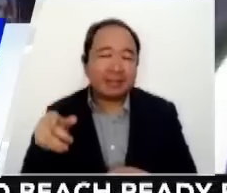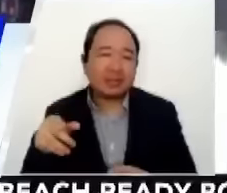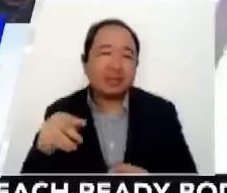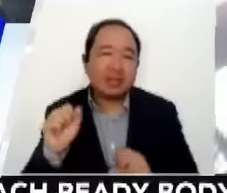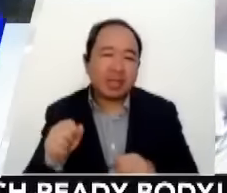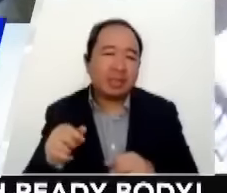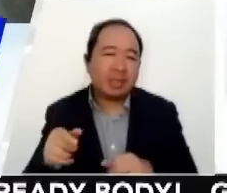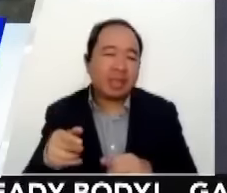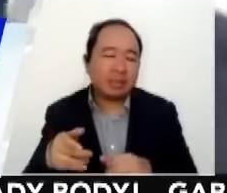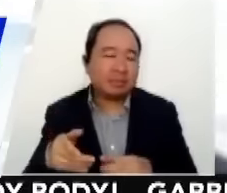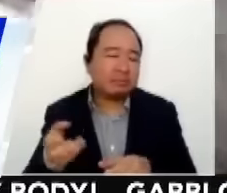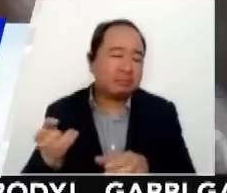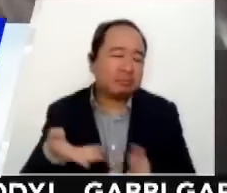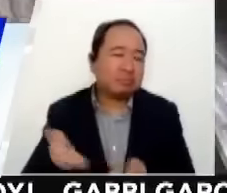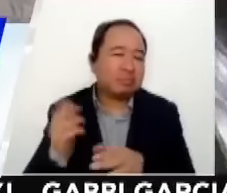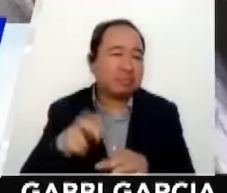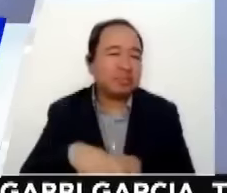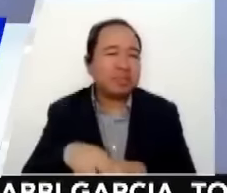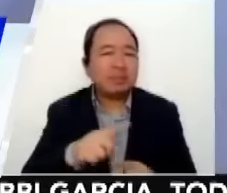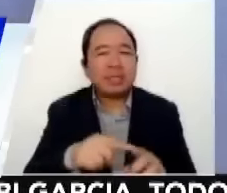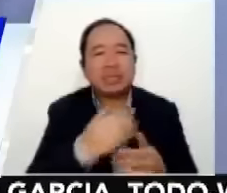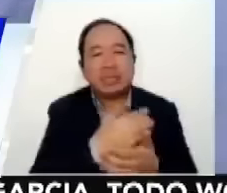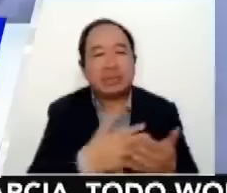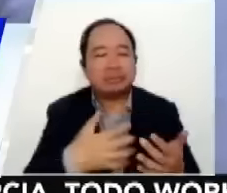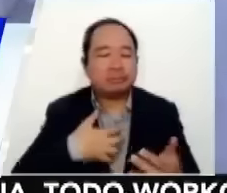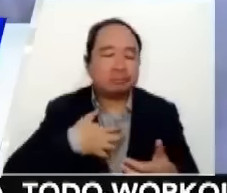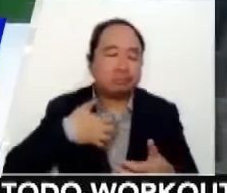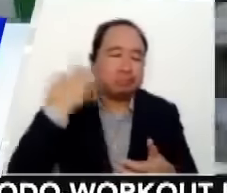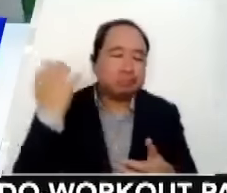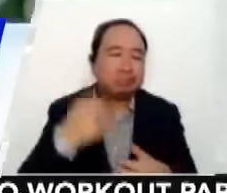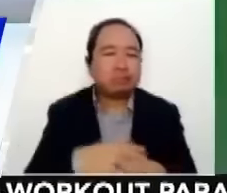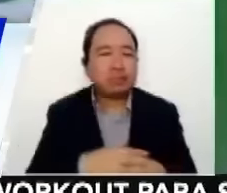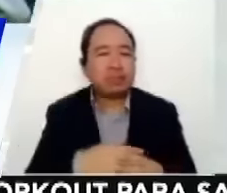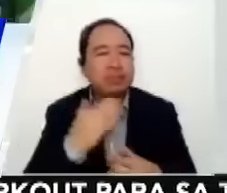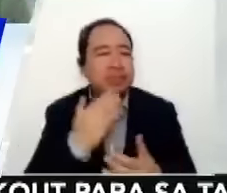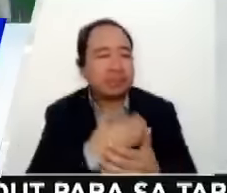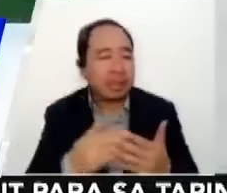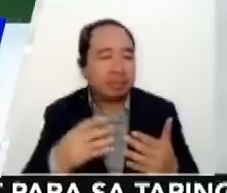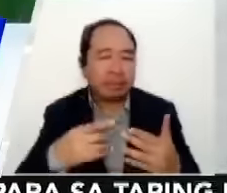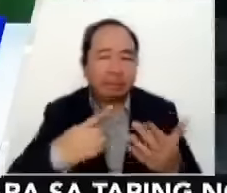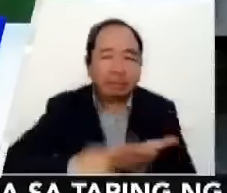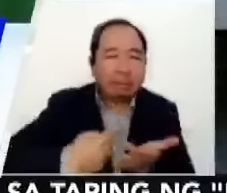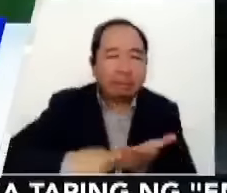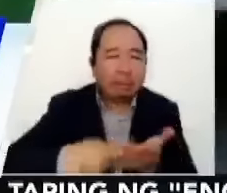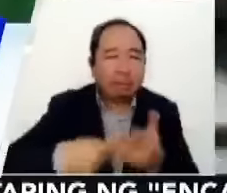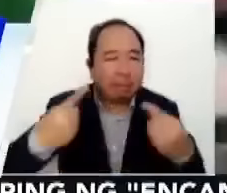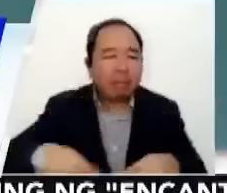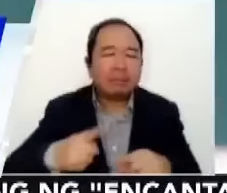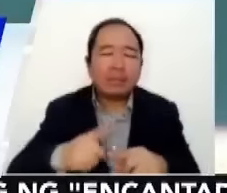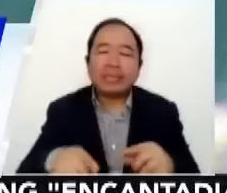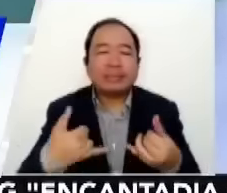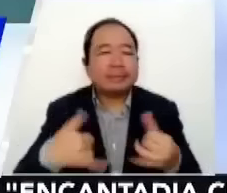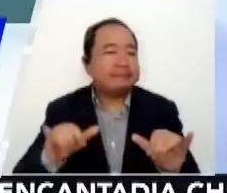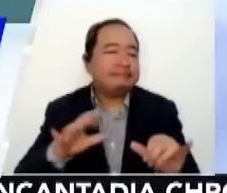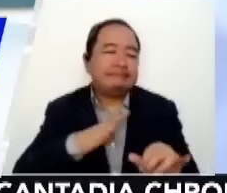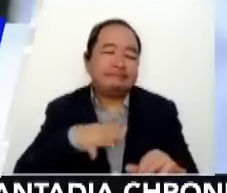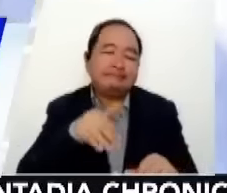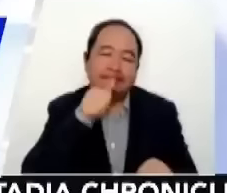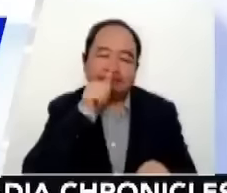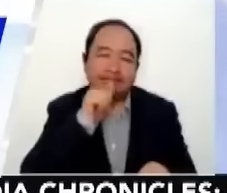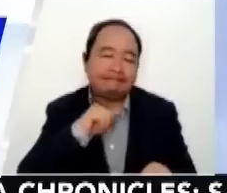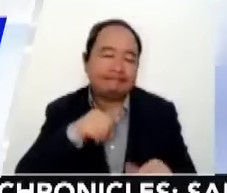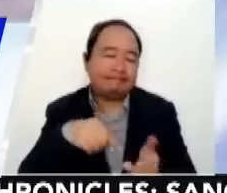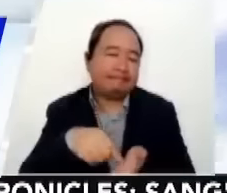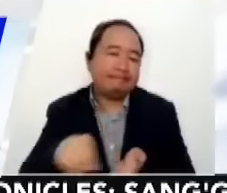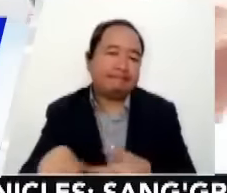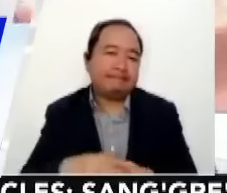Pero meron ding nagalit at nakipagtalo, pero wala silang nagawa kundi magmulta. Huwag lang po kayong dadaan ng